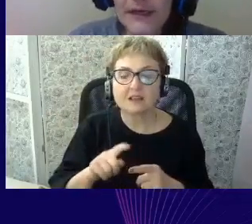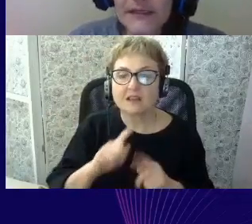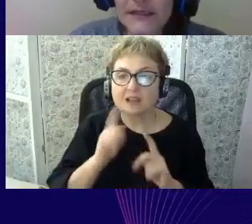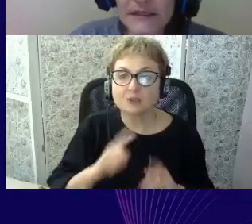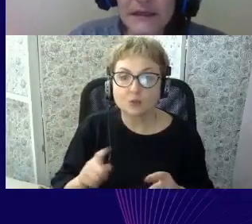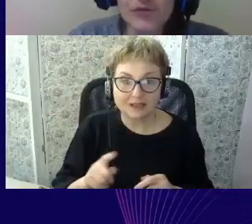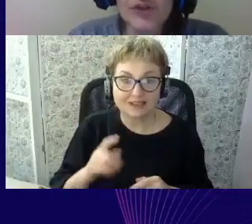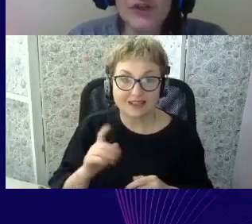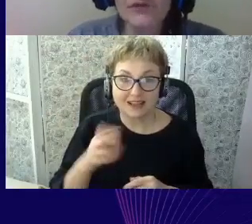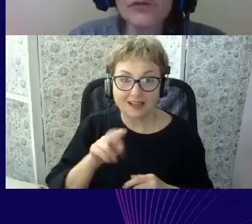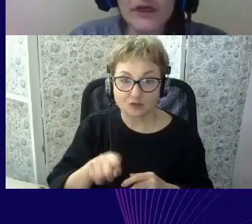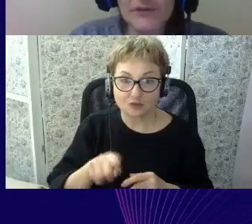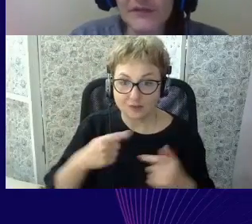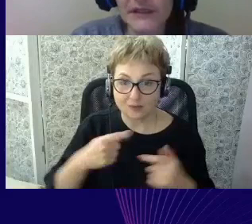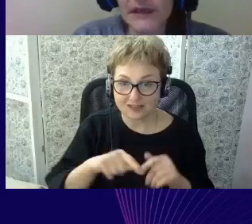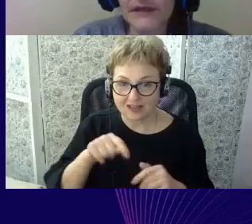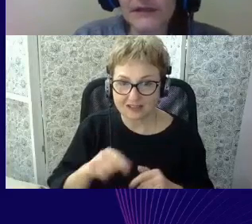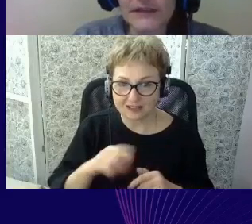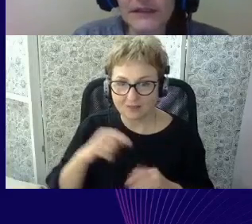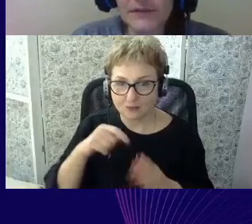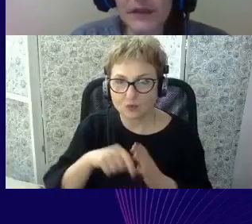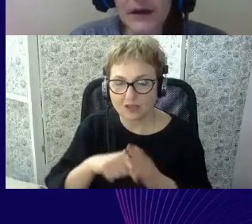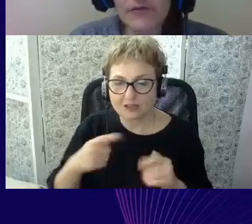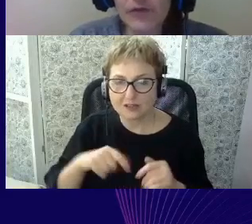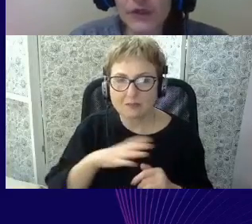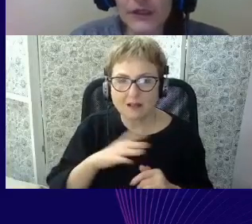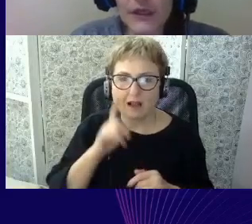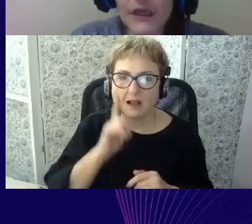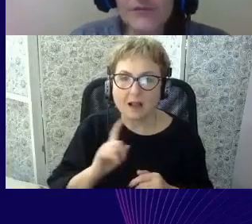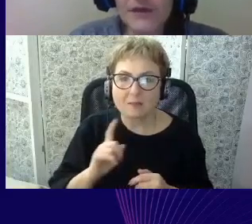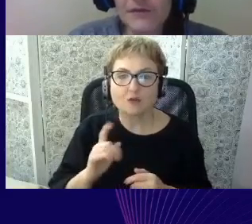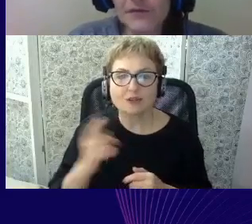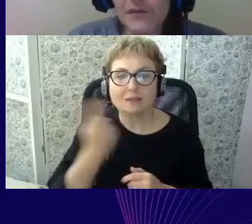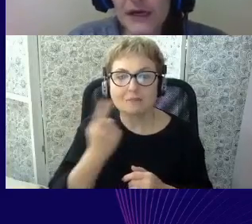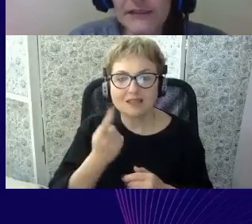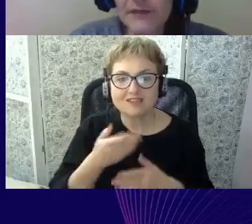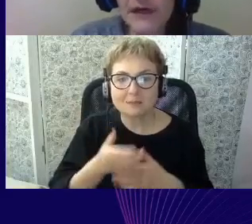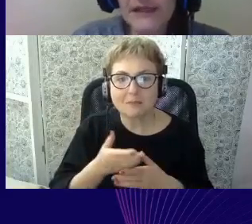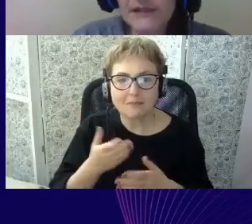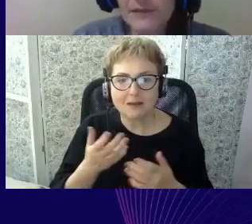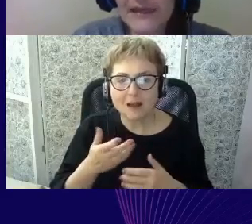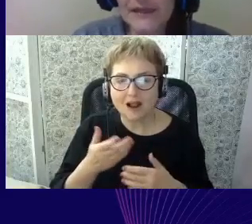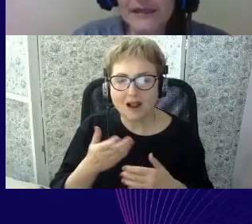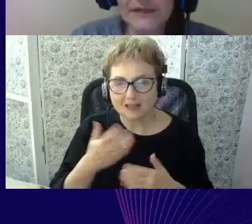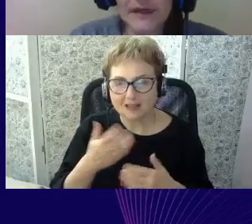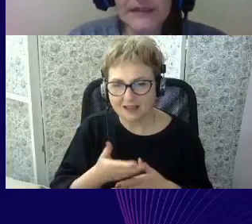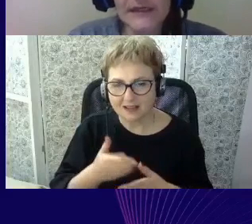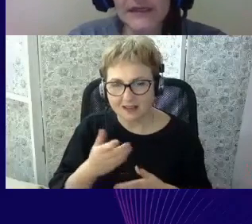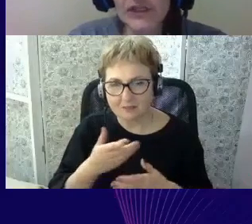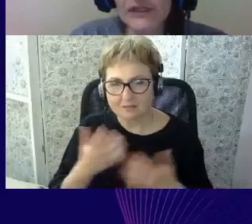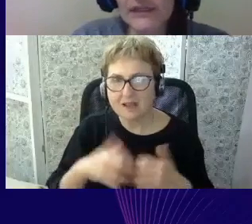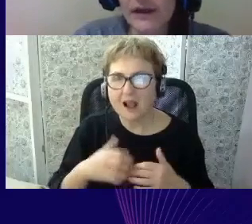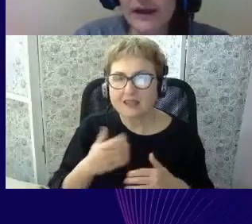чтобы организация обучения внутри профессиональной организации была комфортной, первым вспомогательным механизмом для нас